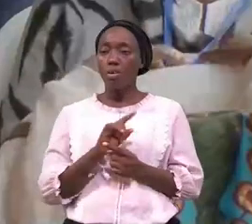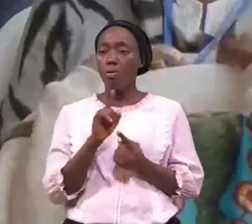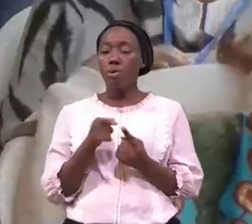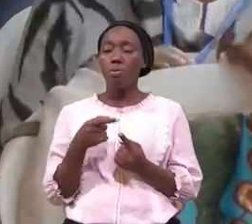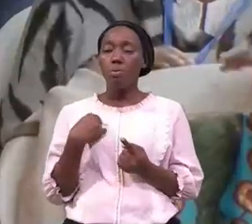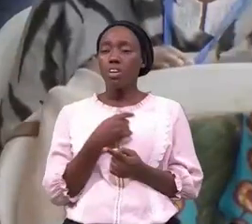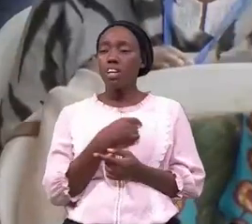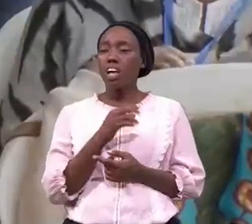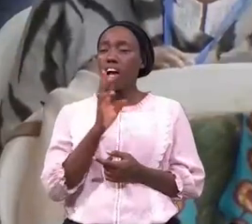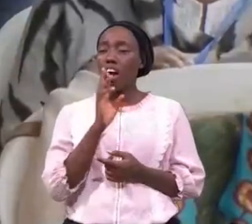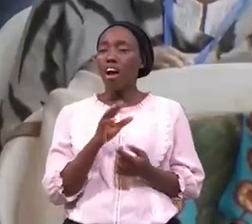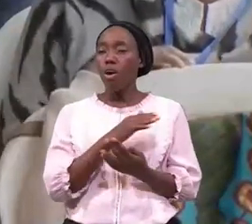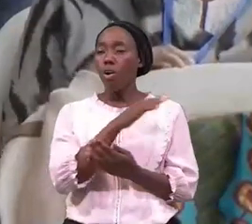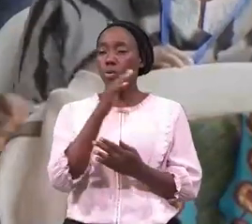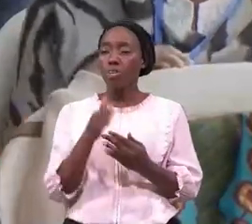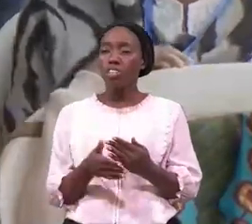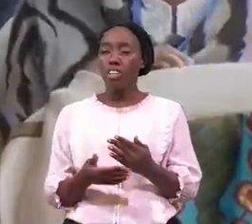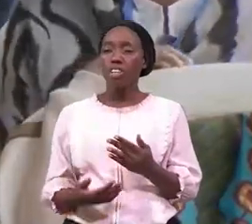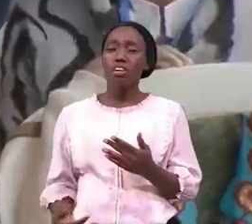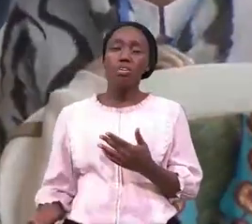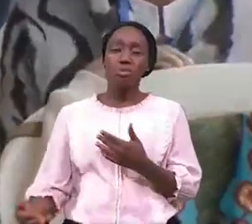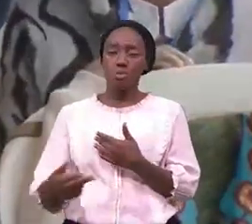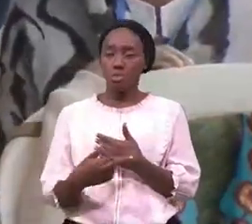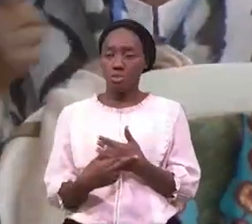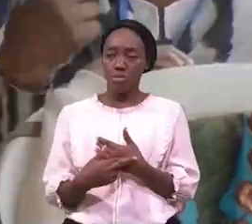sommes totalement restaurés,